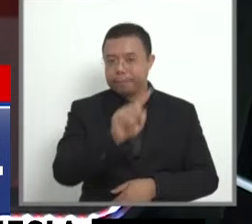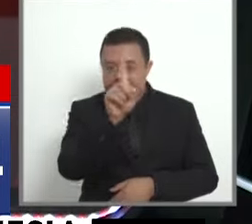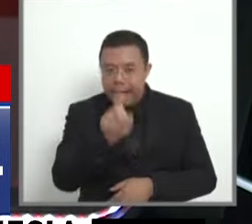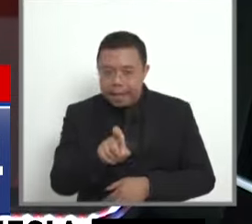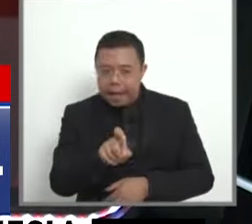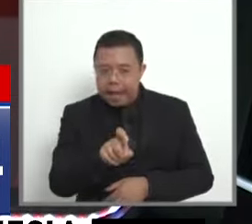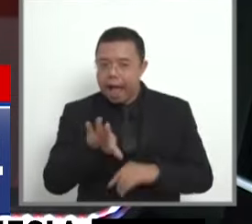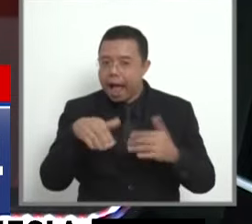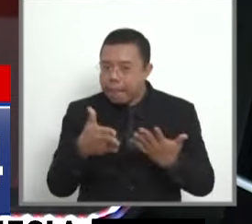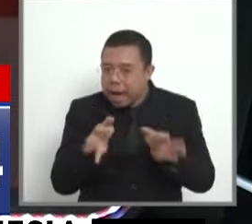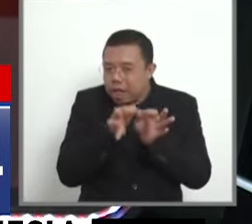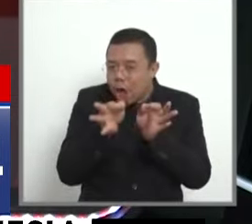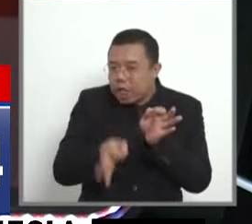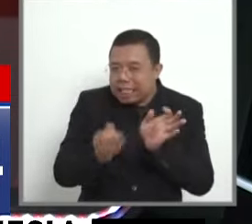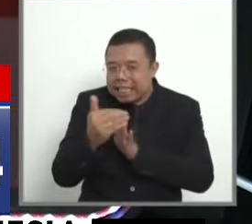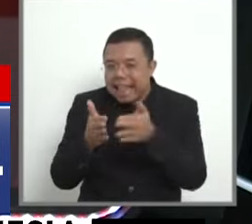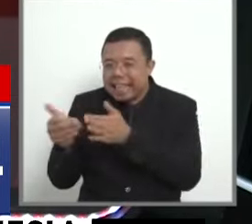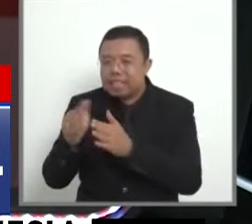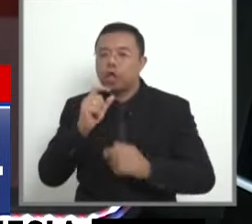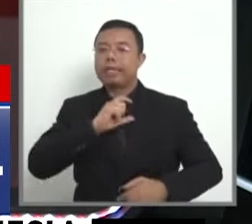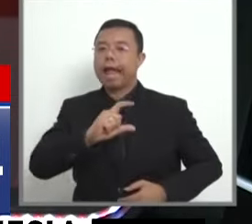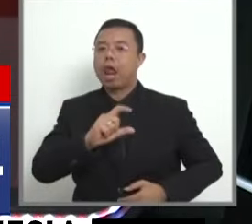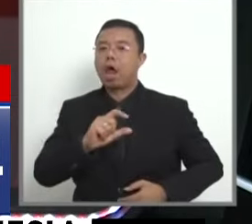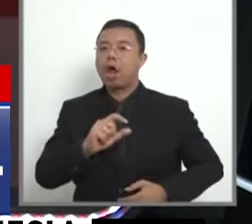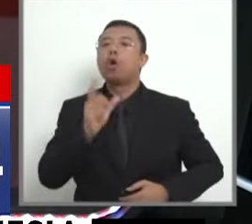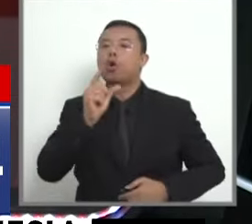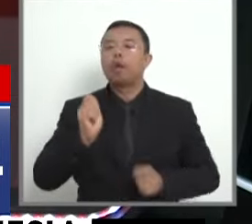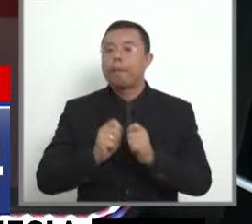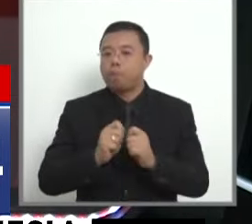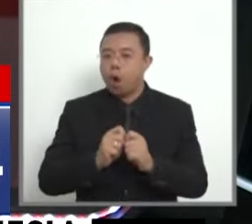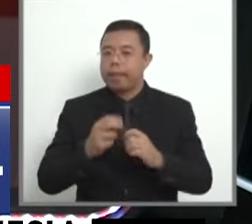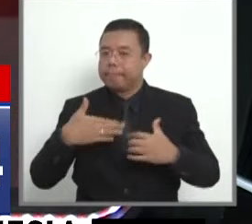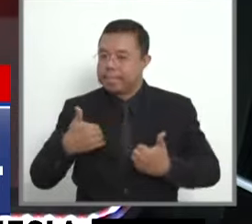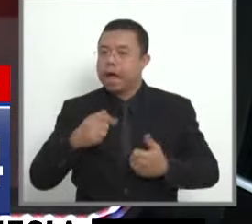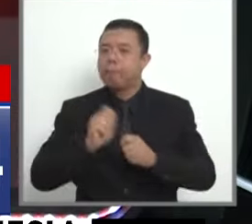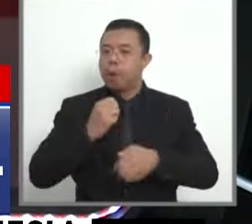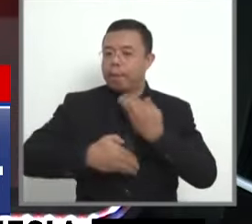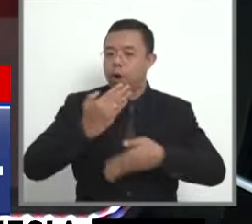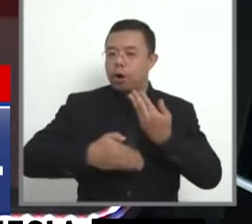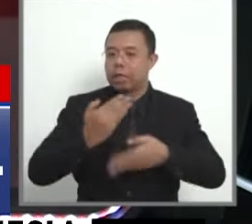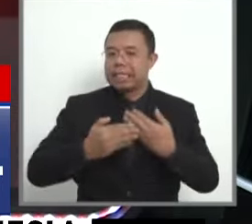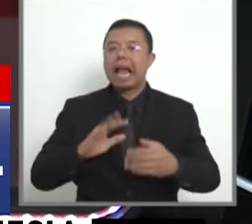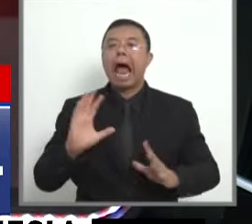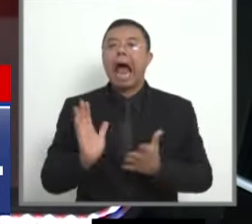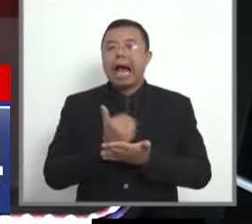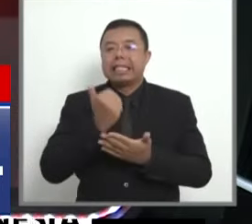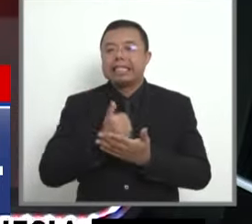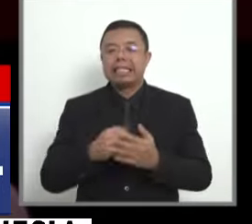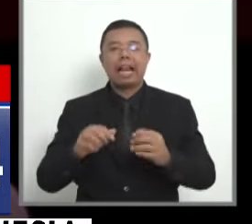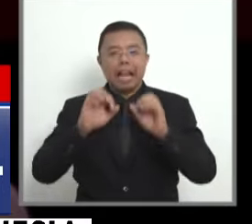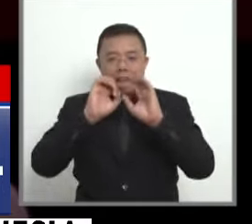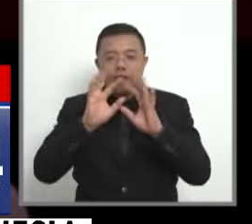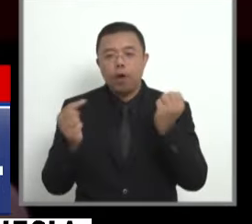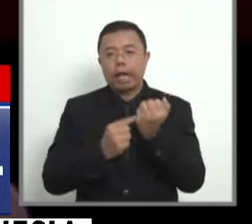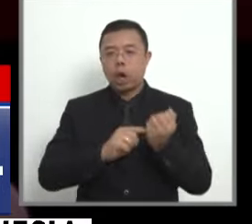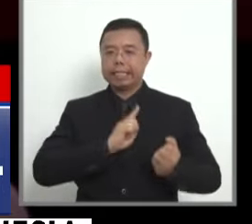apa langkah strategis paslon membangun kedaulatan manufaktur telekomunikasi dan teknologi informasi di